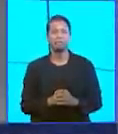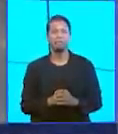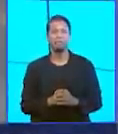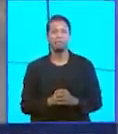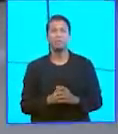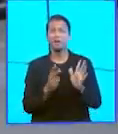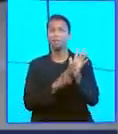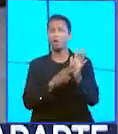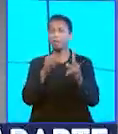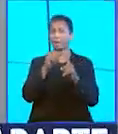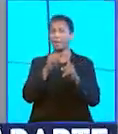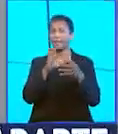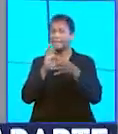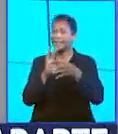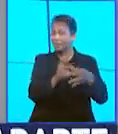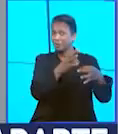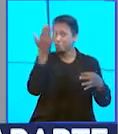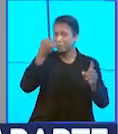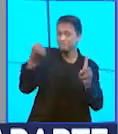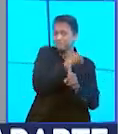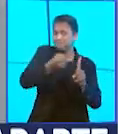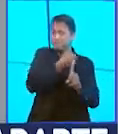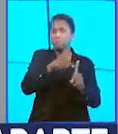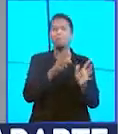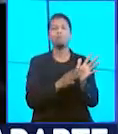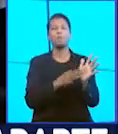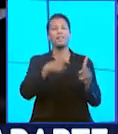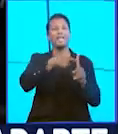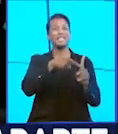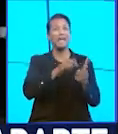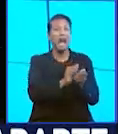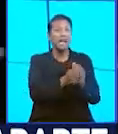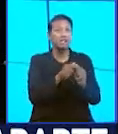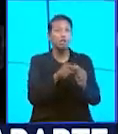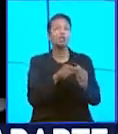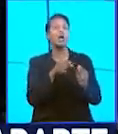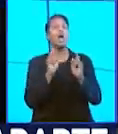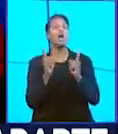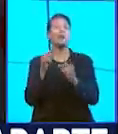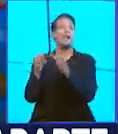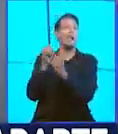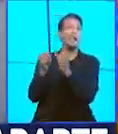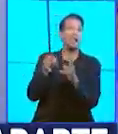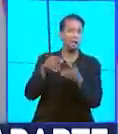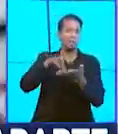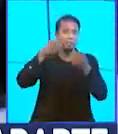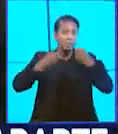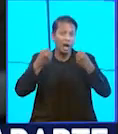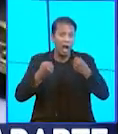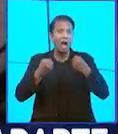Pemeriksaan Napoleon Bonaparte terkait dugaan penganiayaan terhadap Muhammad Kece, tersangka kasus penistaan agama di Rutan